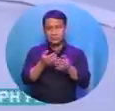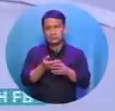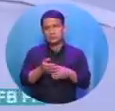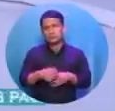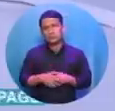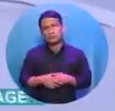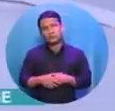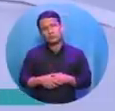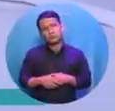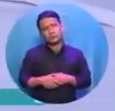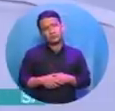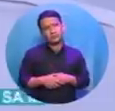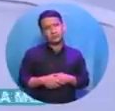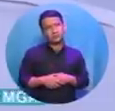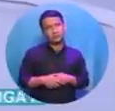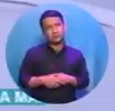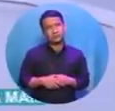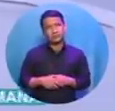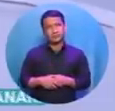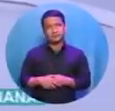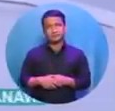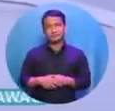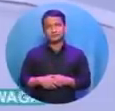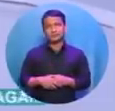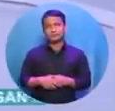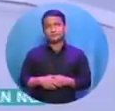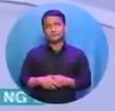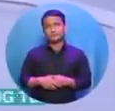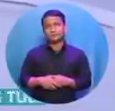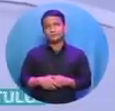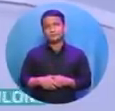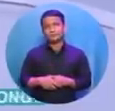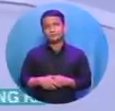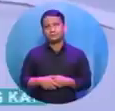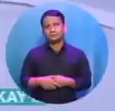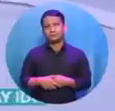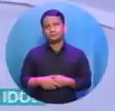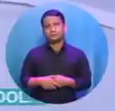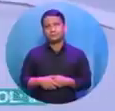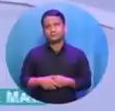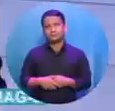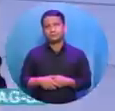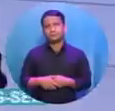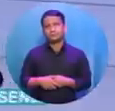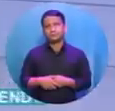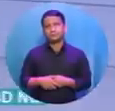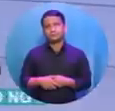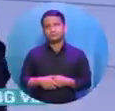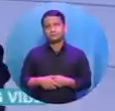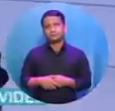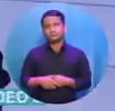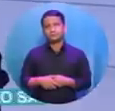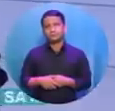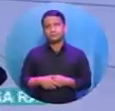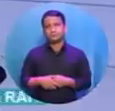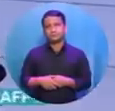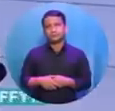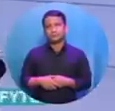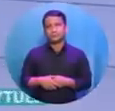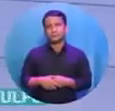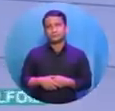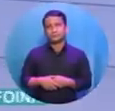Pindot. Okay. Sikat na ang Vita Sync. APC. Mabisa.